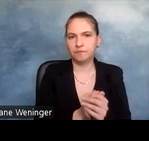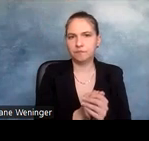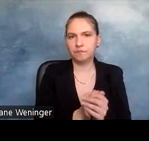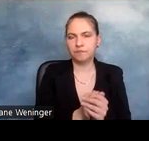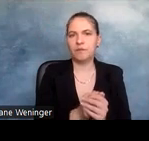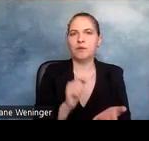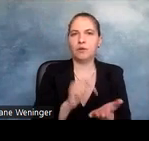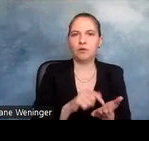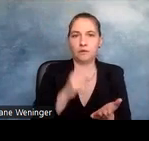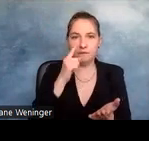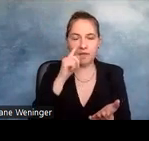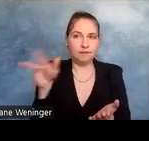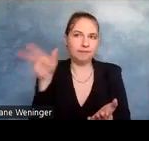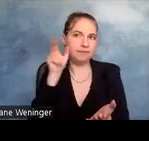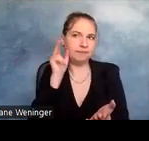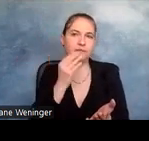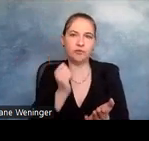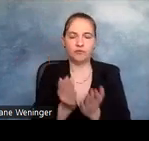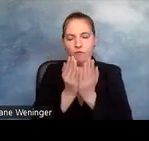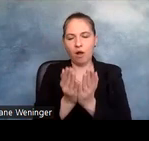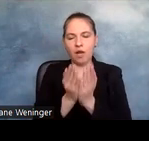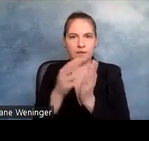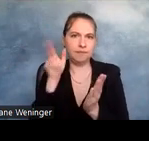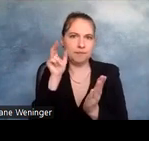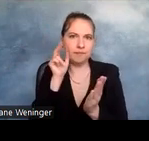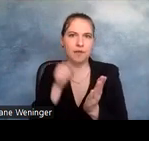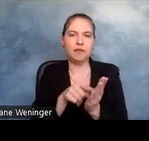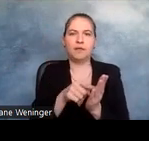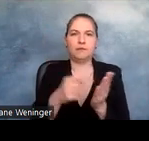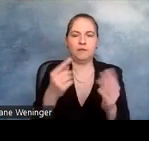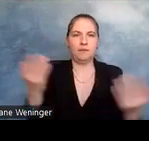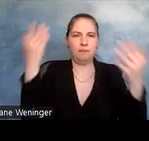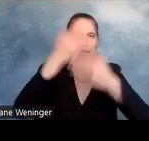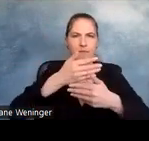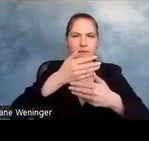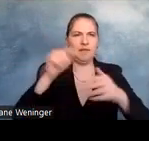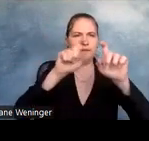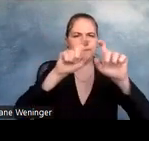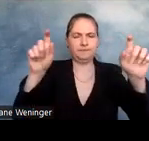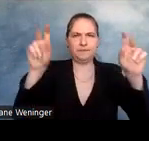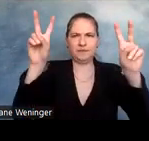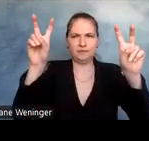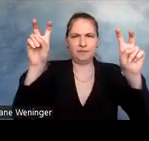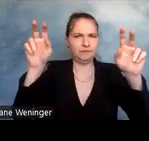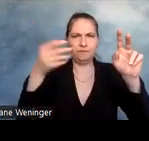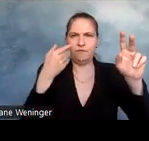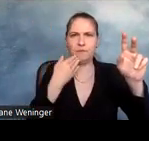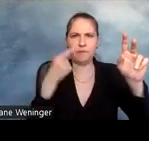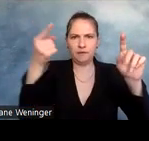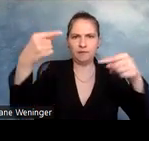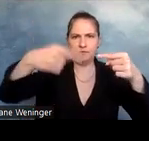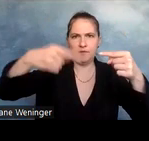vorgelesen werden, die dann irgendwie wieder verwirrend sein könnten, gerade im Screenreader, während sie sonst gar nicht sichtbar sind und